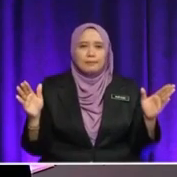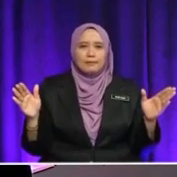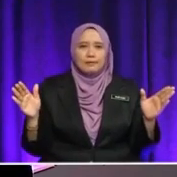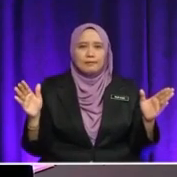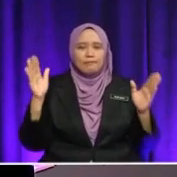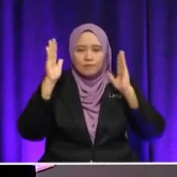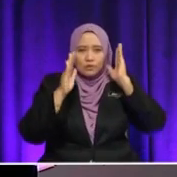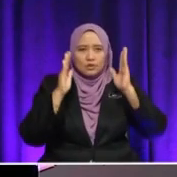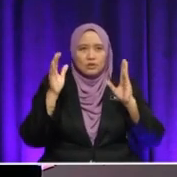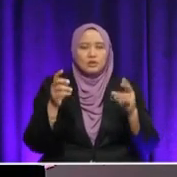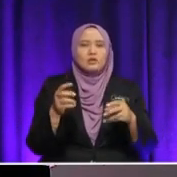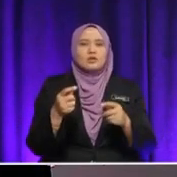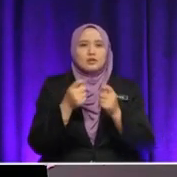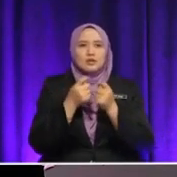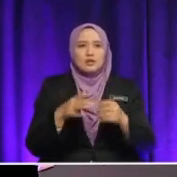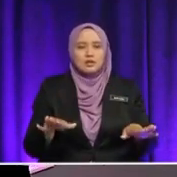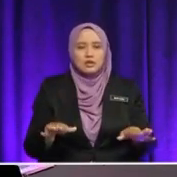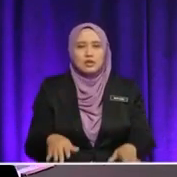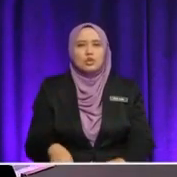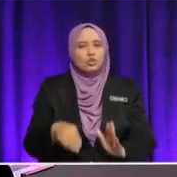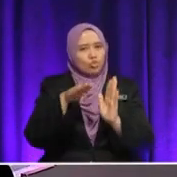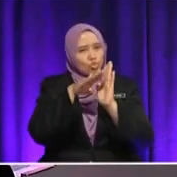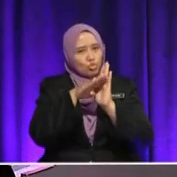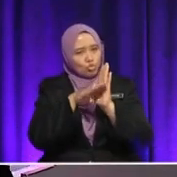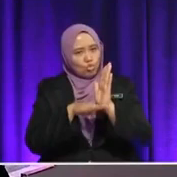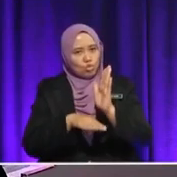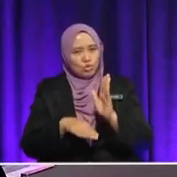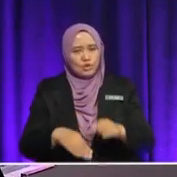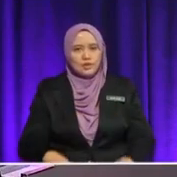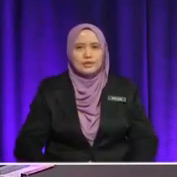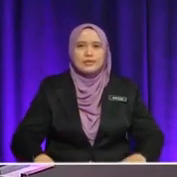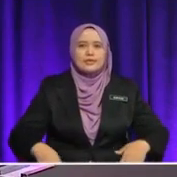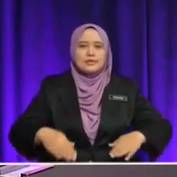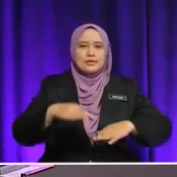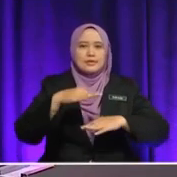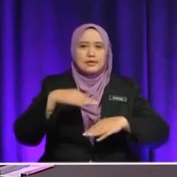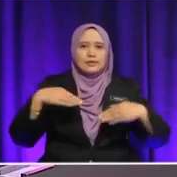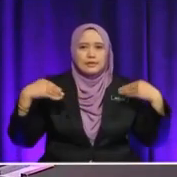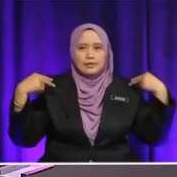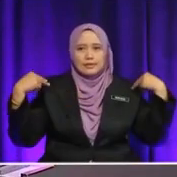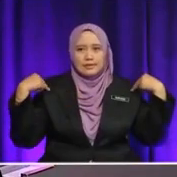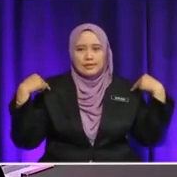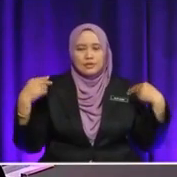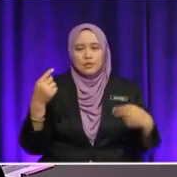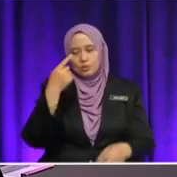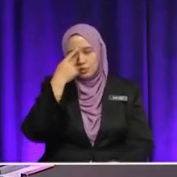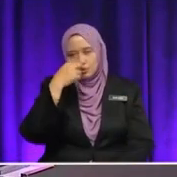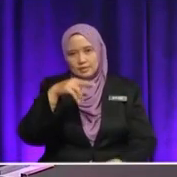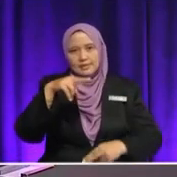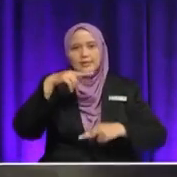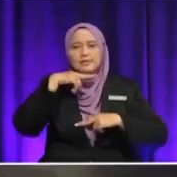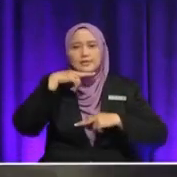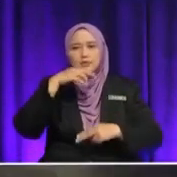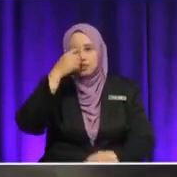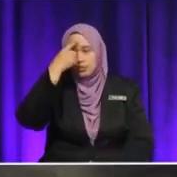hak umum menjadi pengganti agak berapa 18 tahun Kinasih baik mudah sedikit kepada